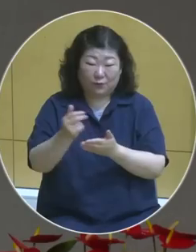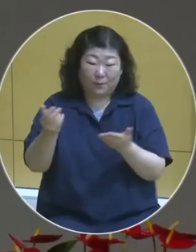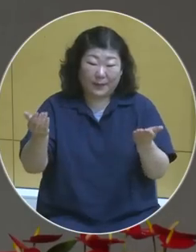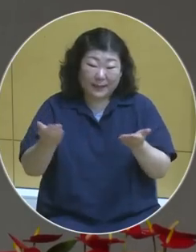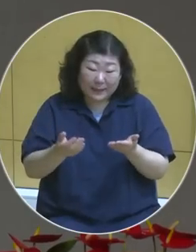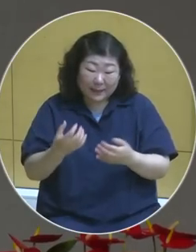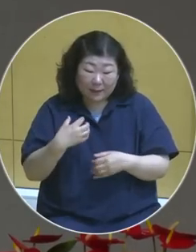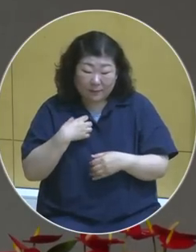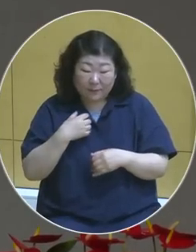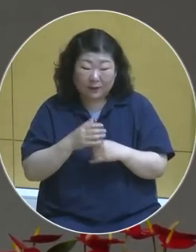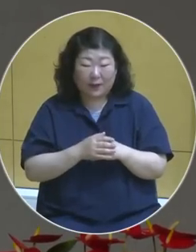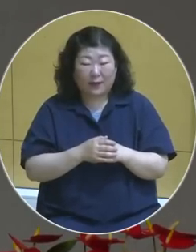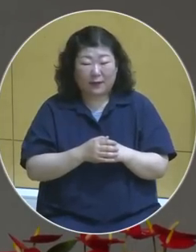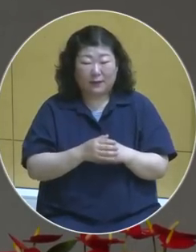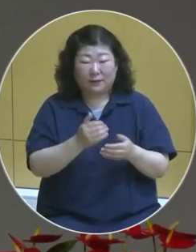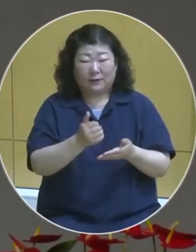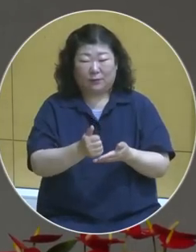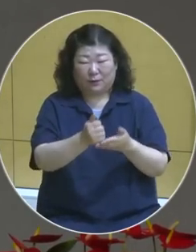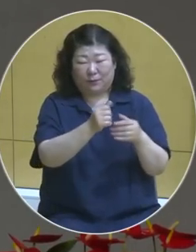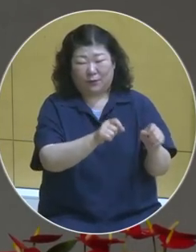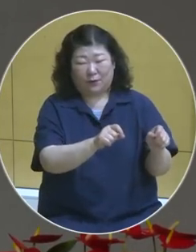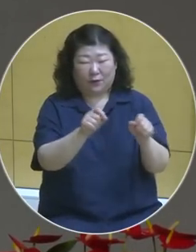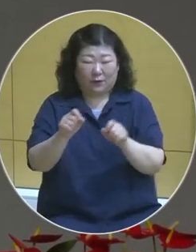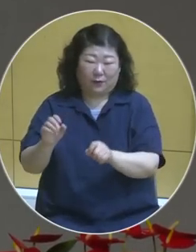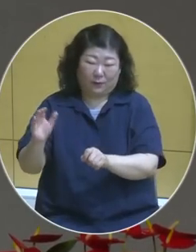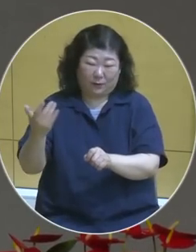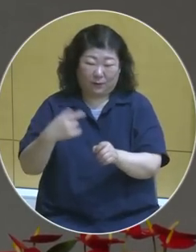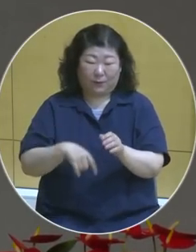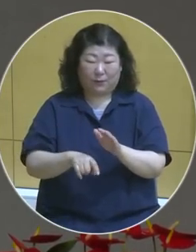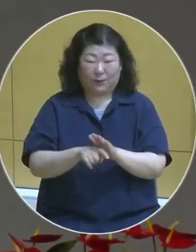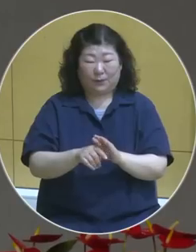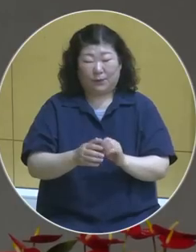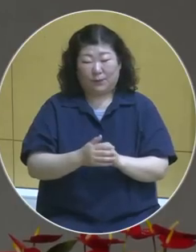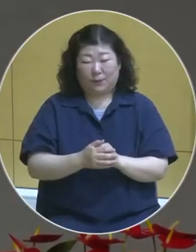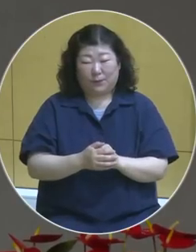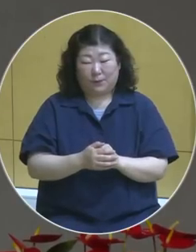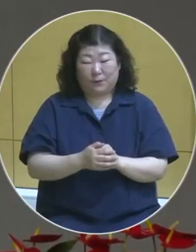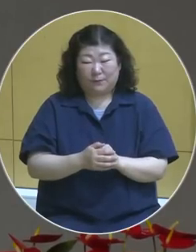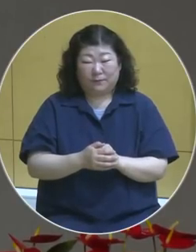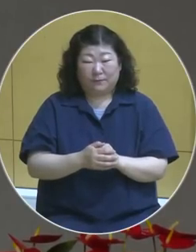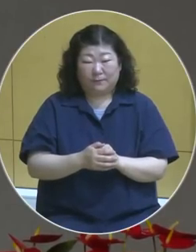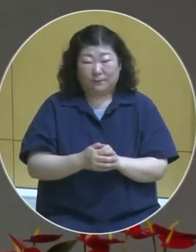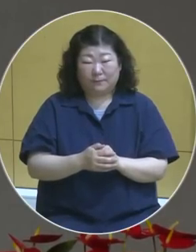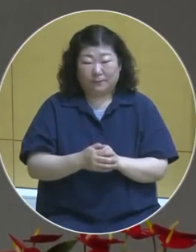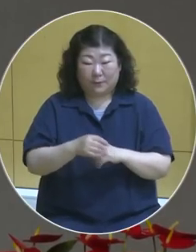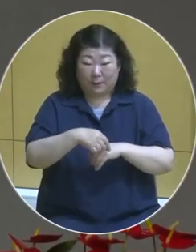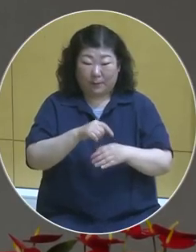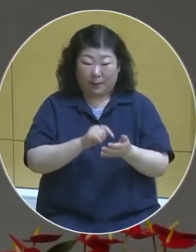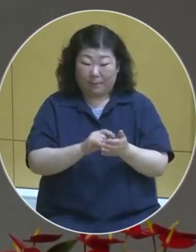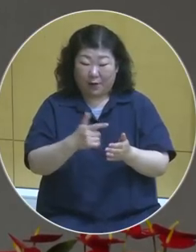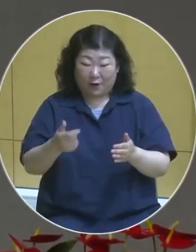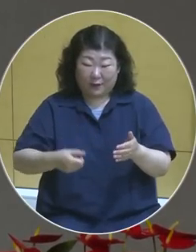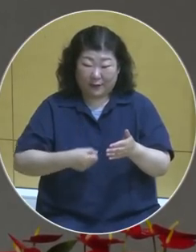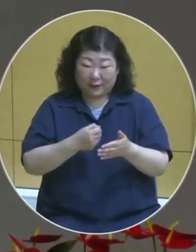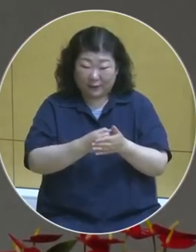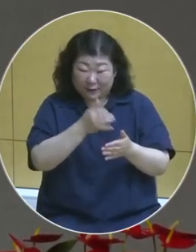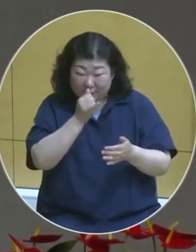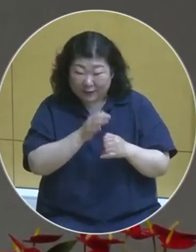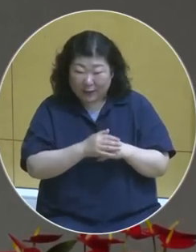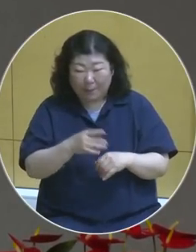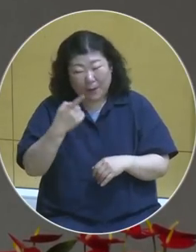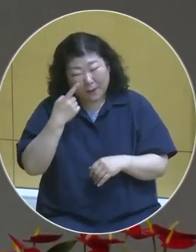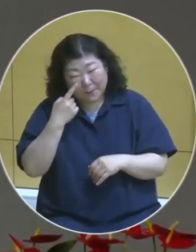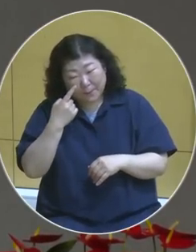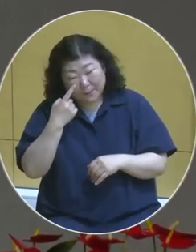섬김으로 이어지도록 그렇게 연결될 수 있었으면 좋겠습니다. 여러분 마음에 여러 가지 작정을 하고 계실 건데 작정하셔서